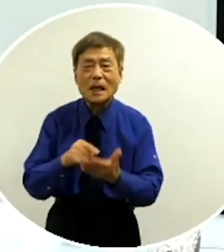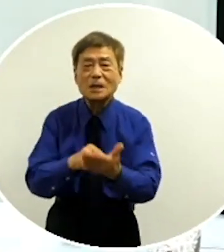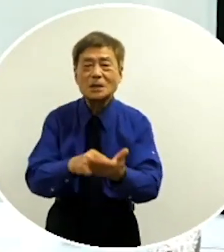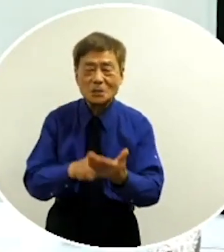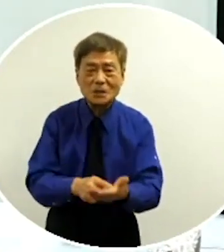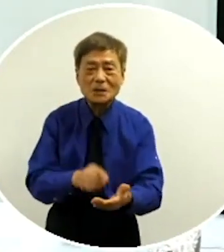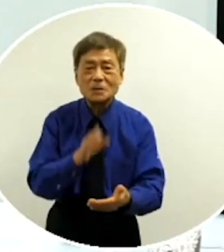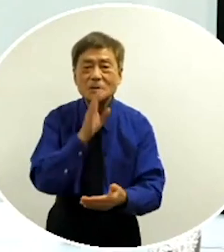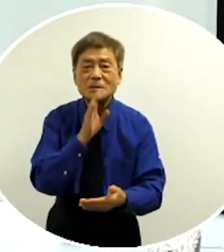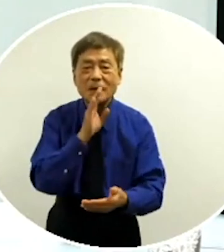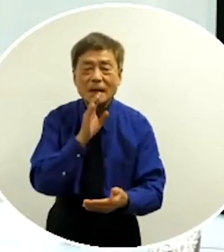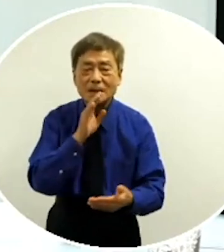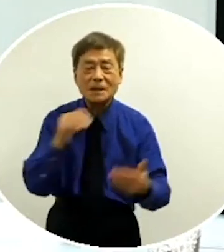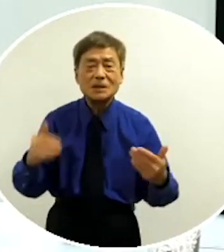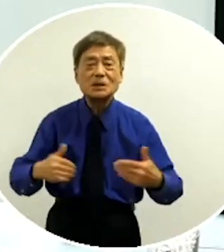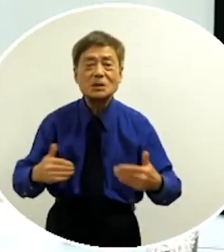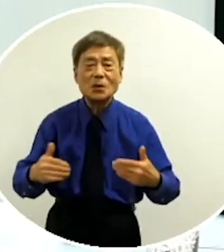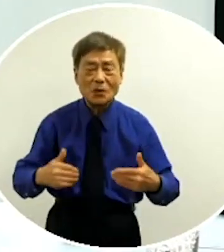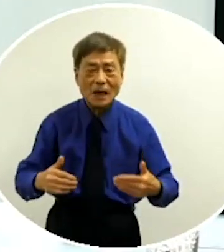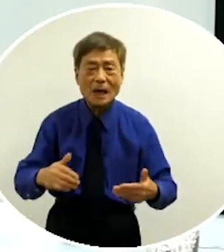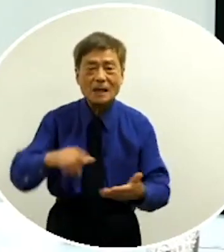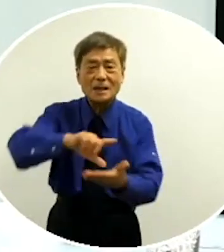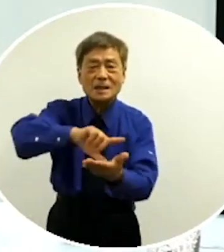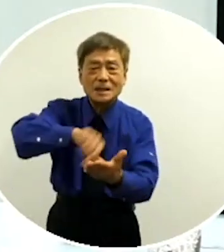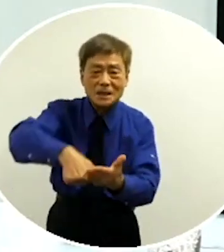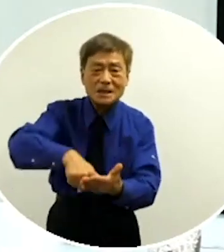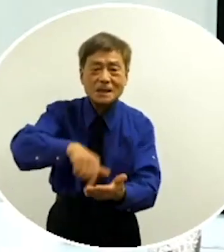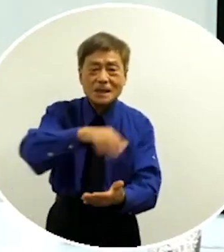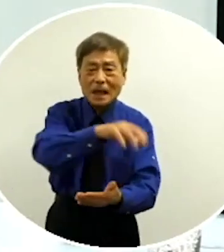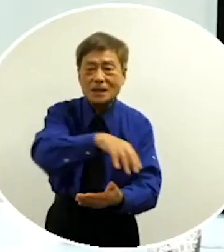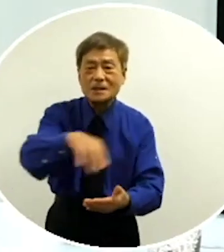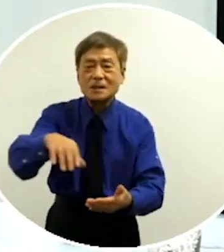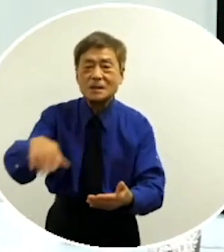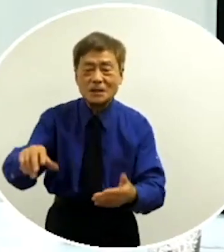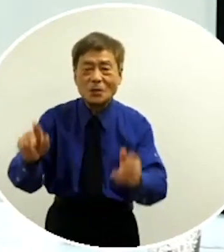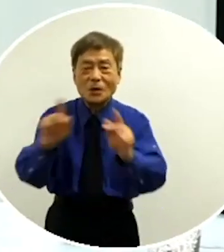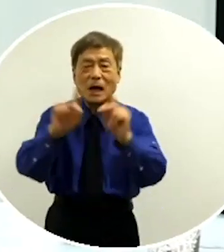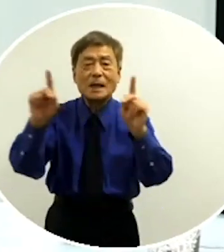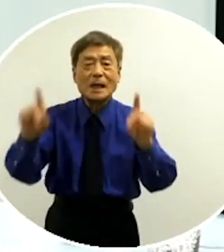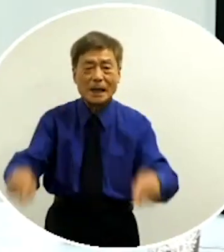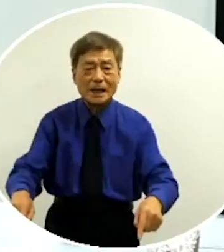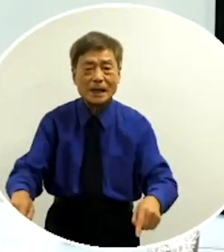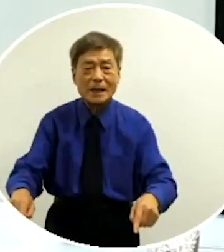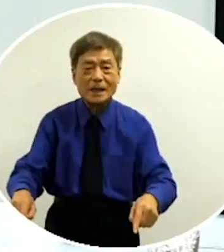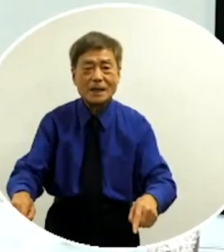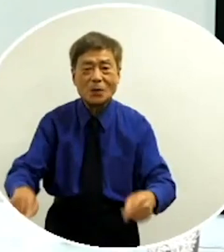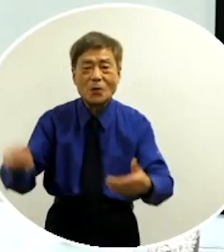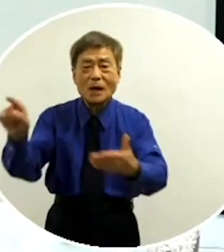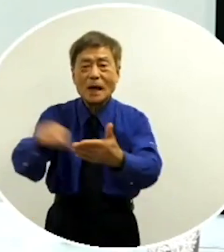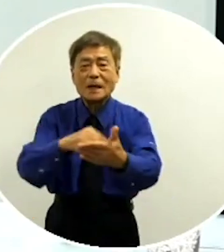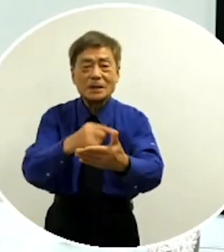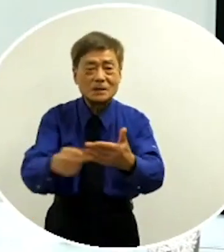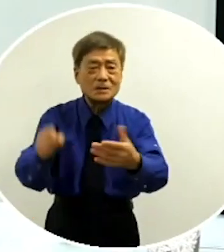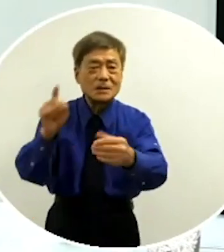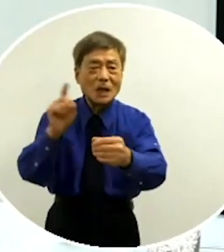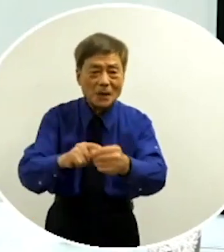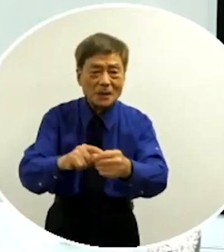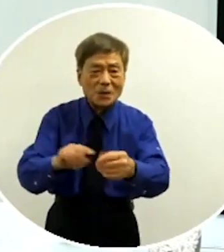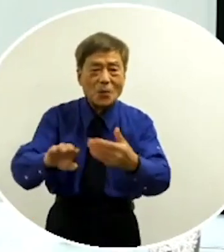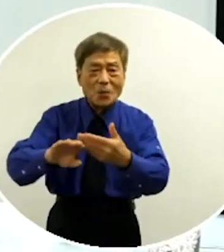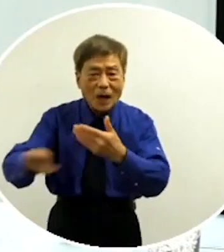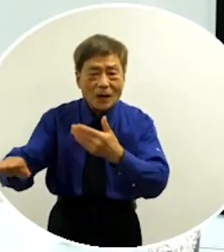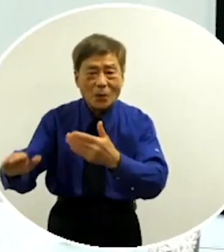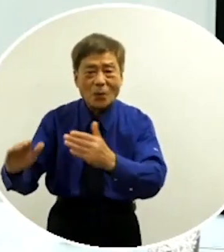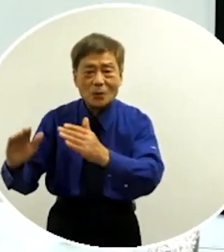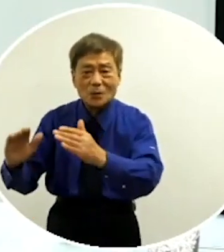地域の課題に取り組んでいくということはみんなでこの公共の社会のことを考えたりですね隣近所のことを考えることになるわけ